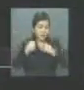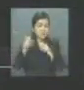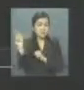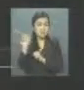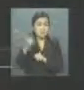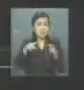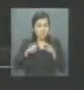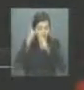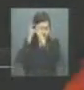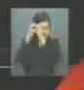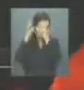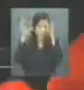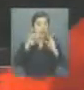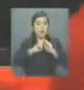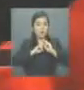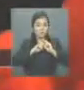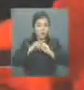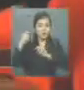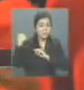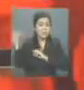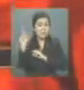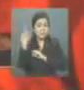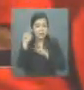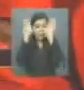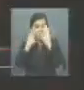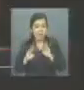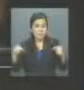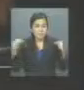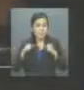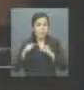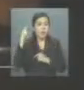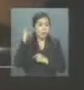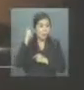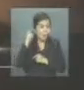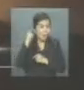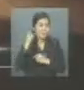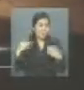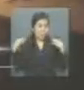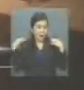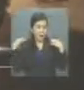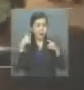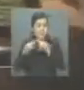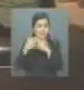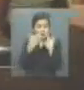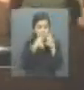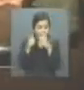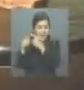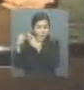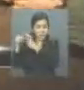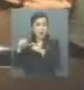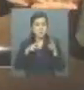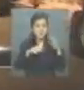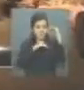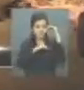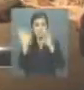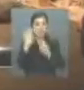ใช้จินตนาการของตัวเองทั้งตกแต่งเสื้อผ้าหน้าผมและงานศิลปะหลากหลายรูปแบบที่ไม่จำกัดความคิดหวังให้สวนส